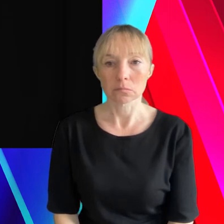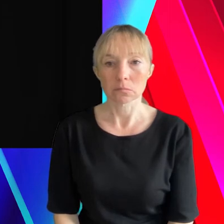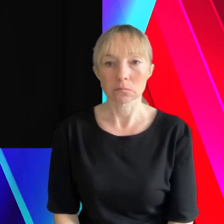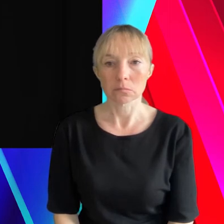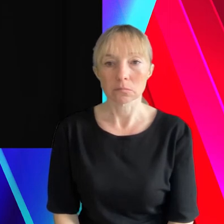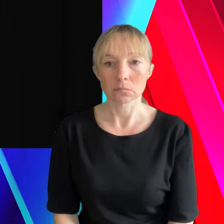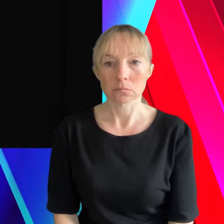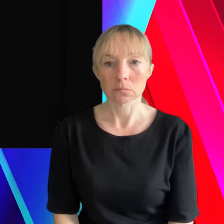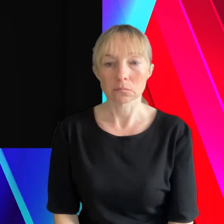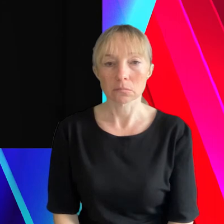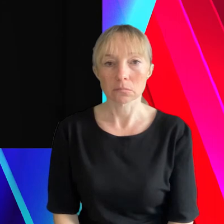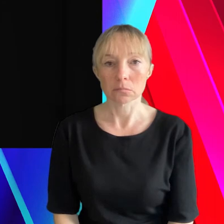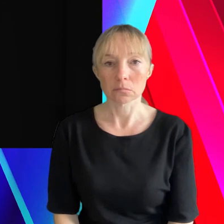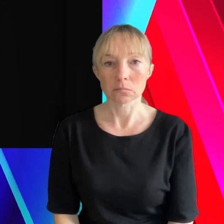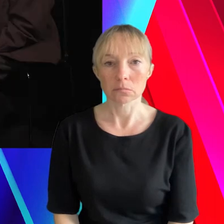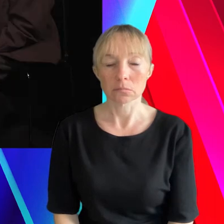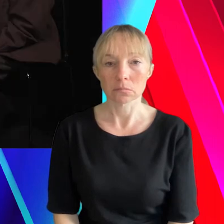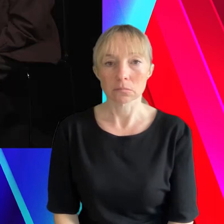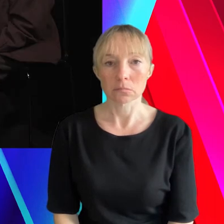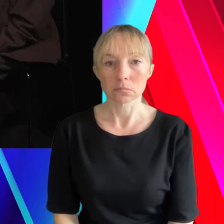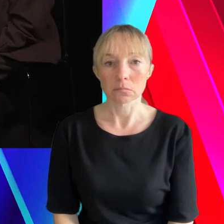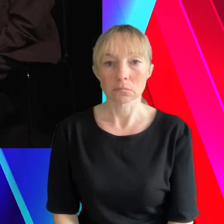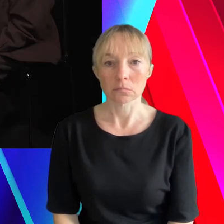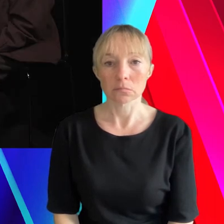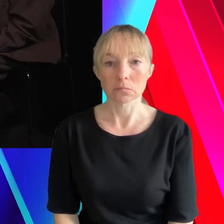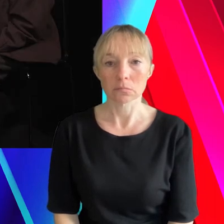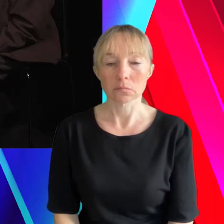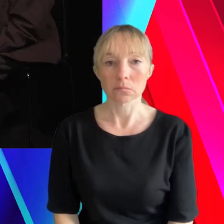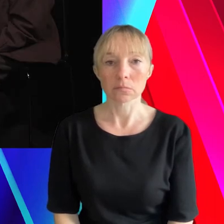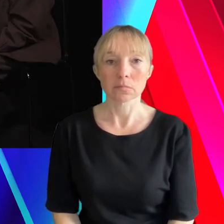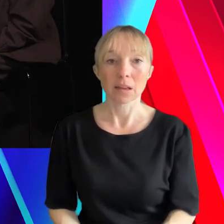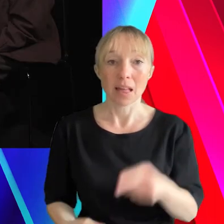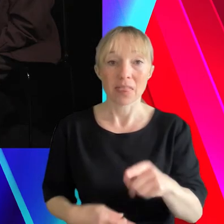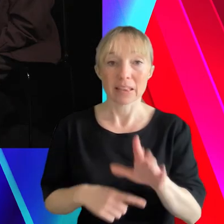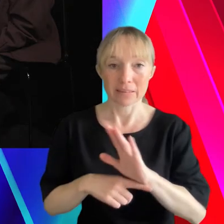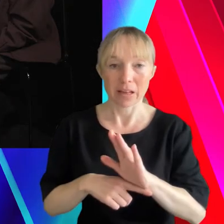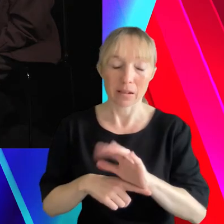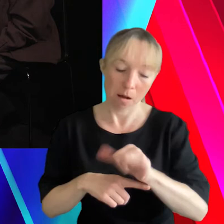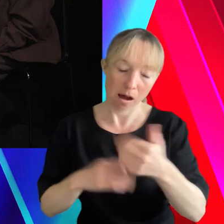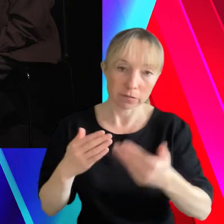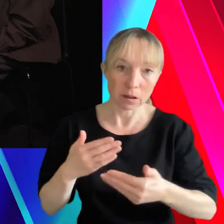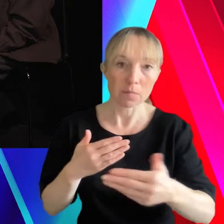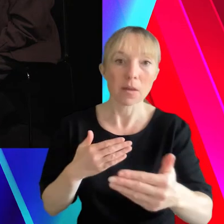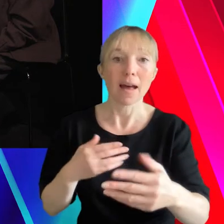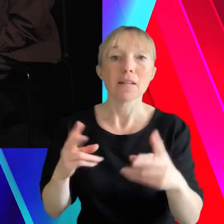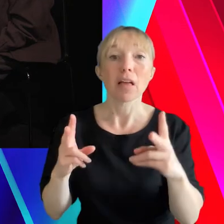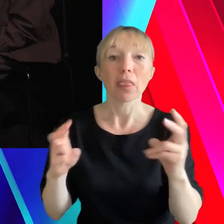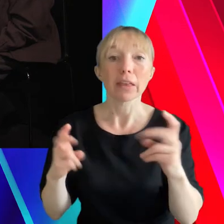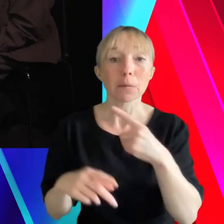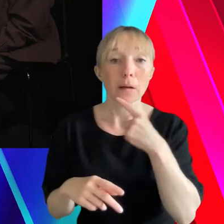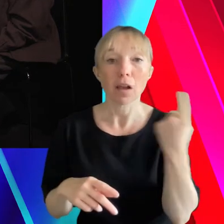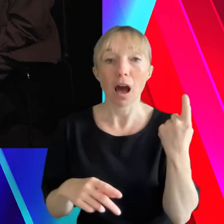شد یکی از تم‌های همیشگی کارهای من. And it's from this film on that the theme of lies was a theme that